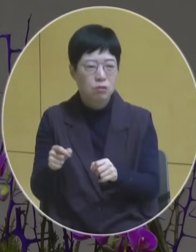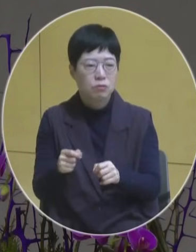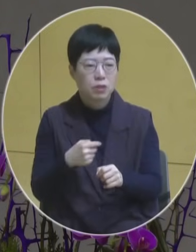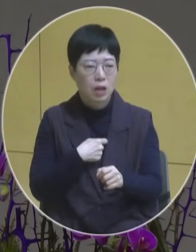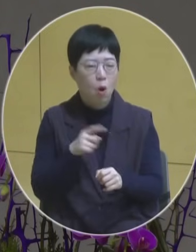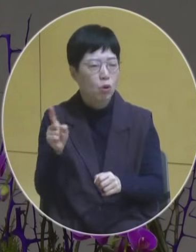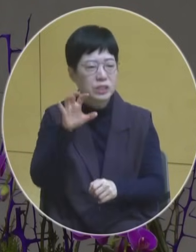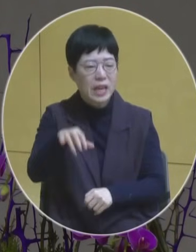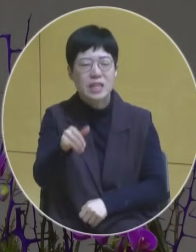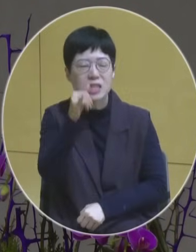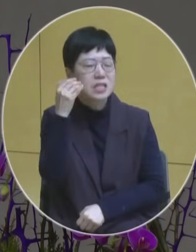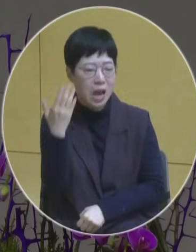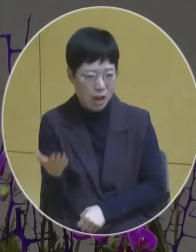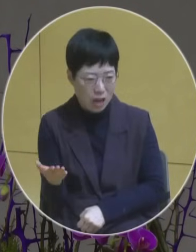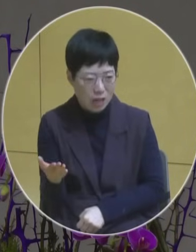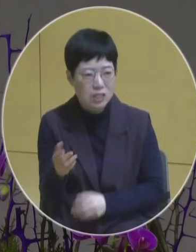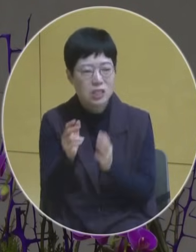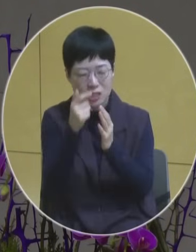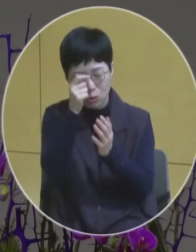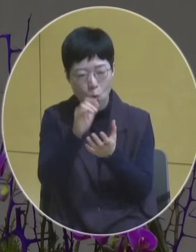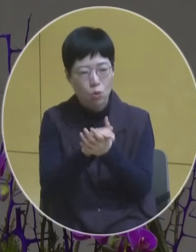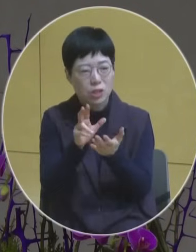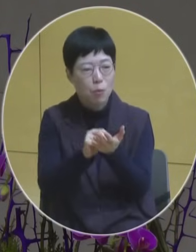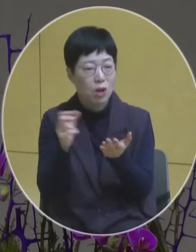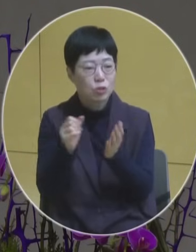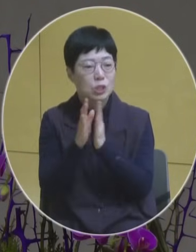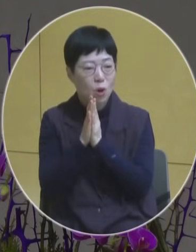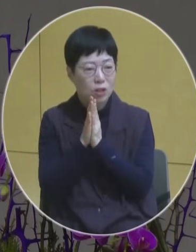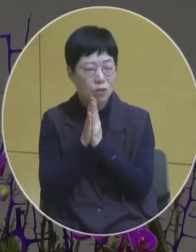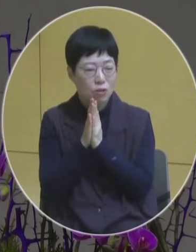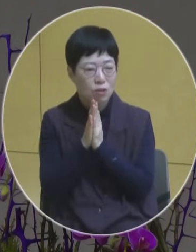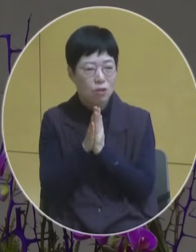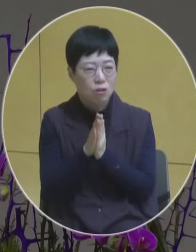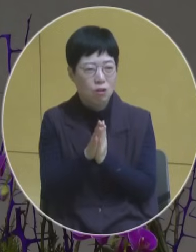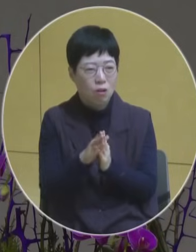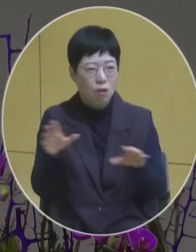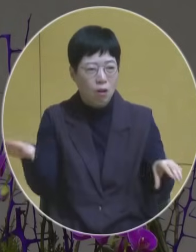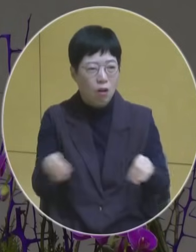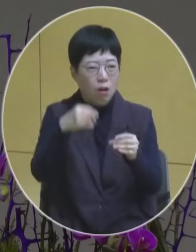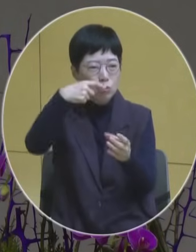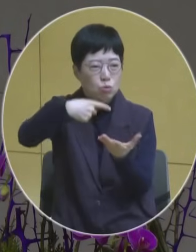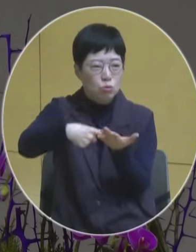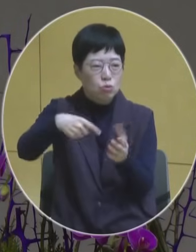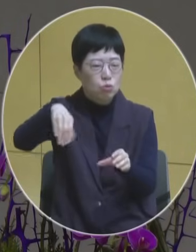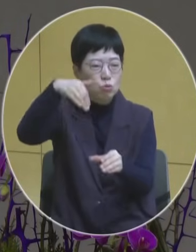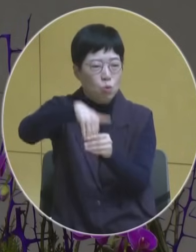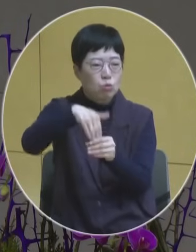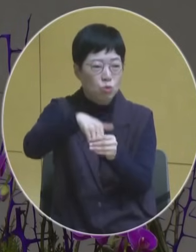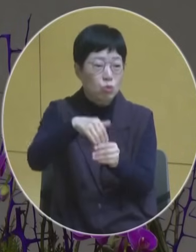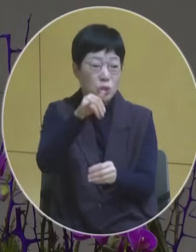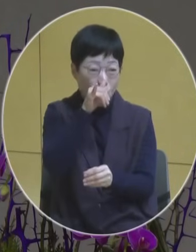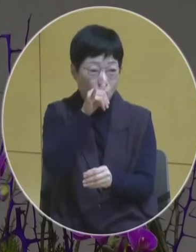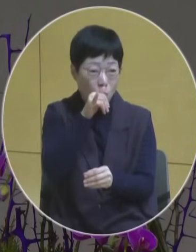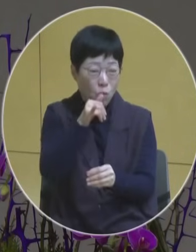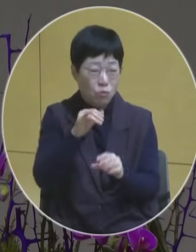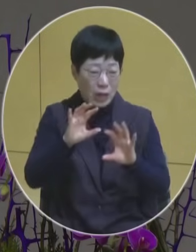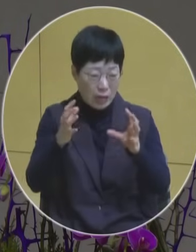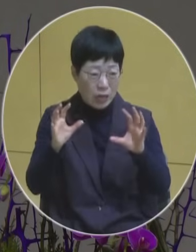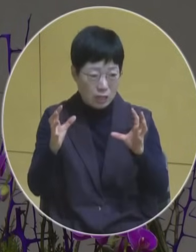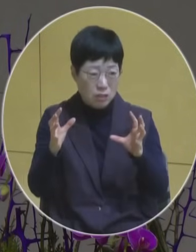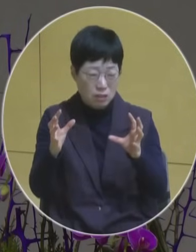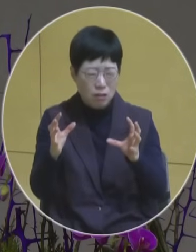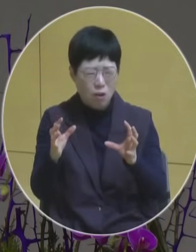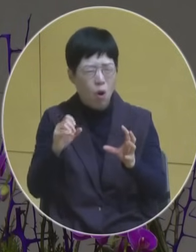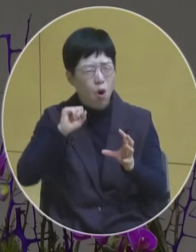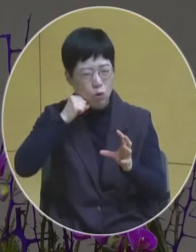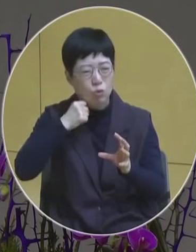주제로 우리가 기도하기를 원합니다. 지금 총선도 앞두고 있고요. 또 나라가 경제적으로도